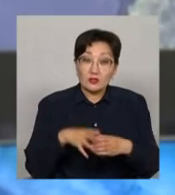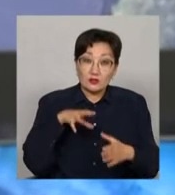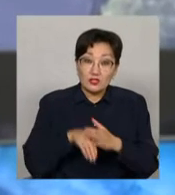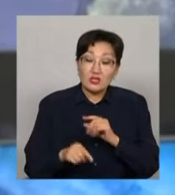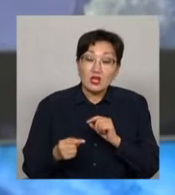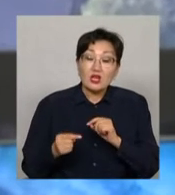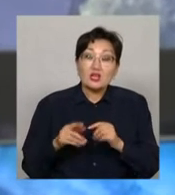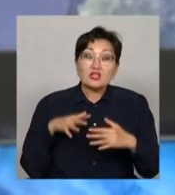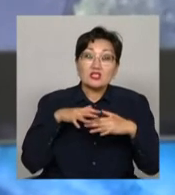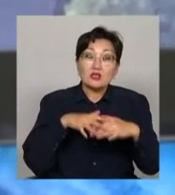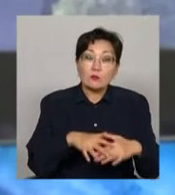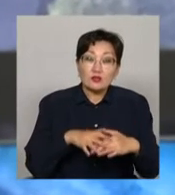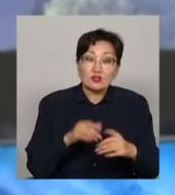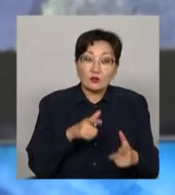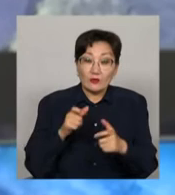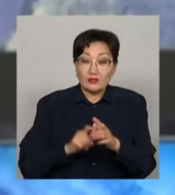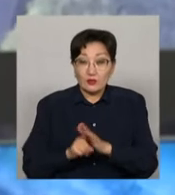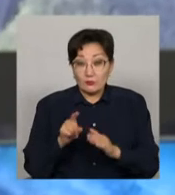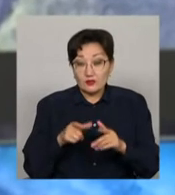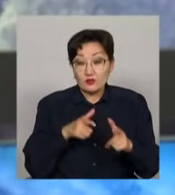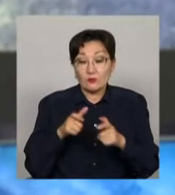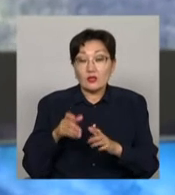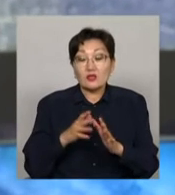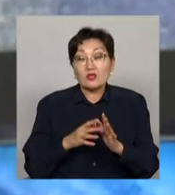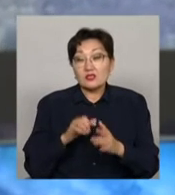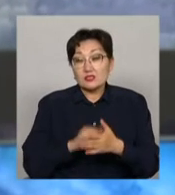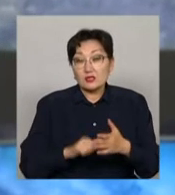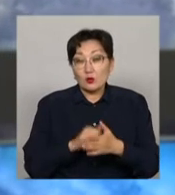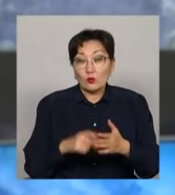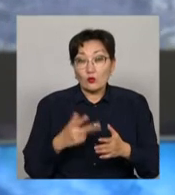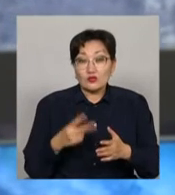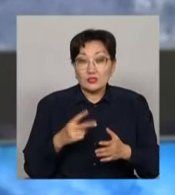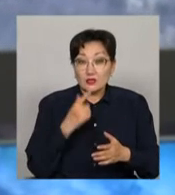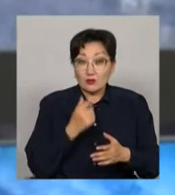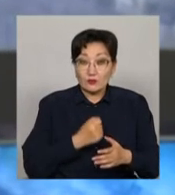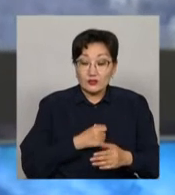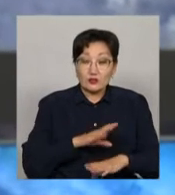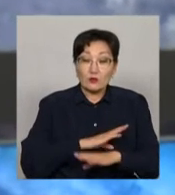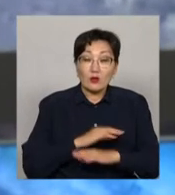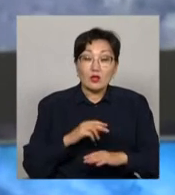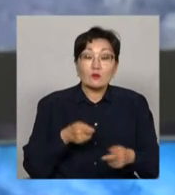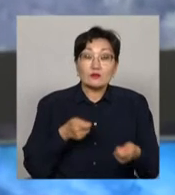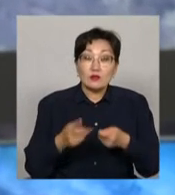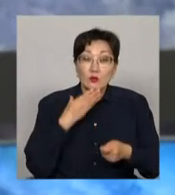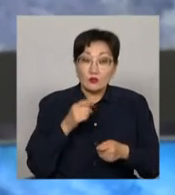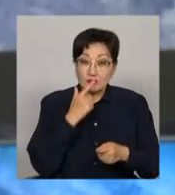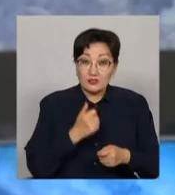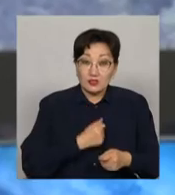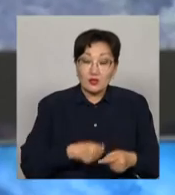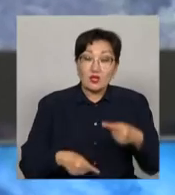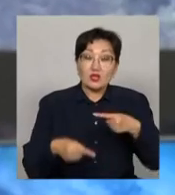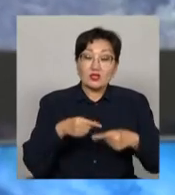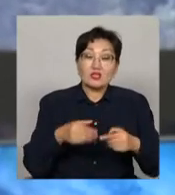шабуыл жасап, арт жағынан оқ атты. Атыс салдарынан 32 украиналық сарбаз қаза тапты. Осылай Киев билігі өз әскерінің кері